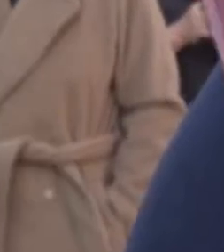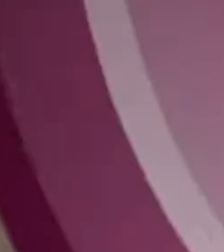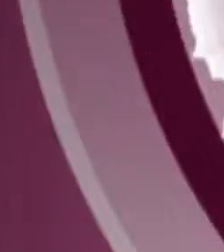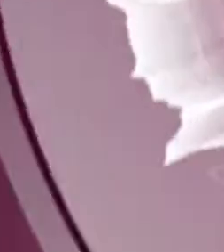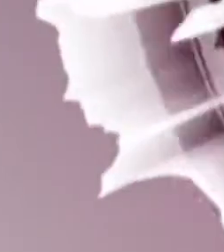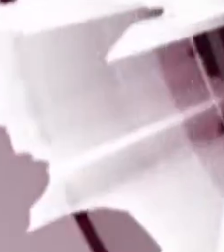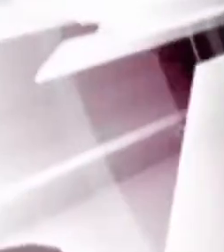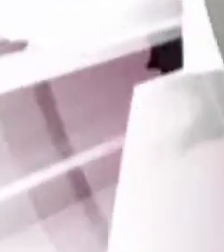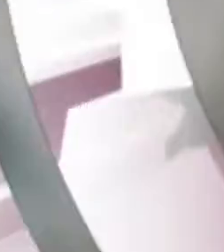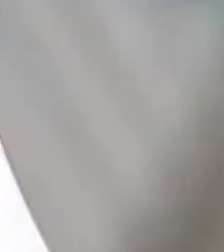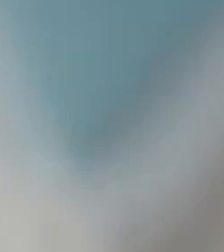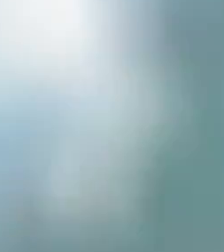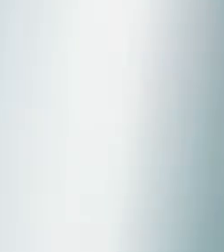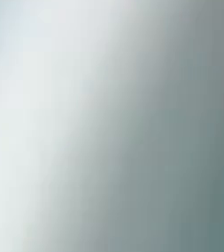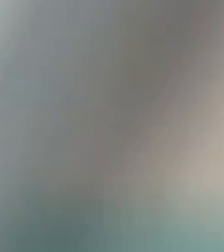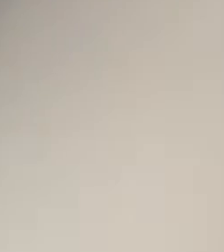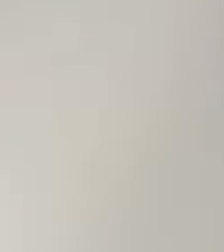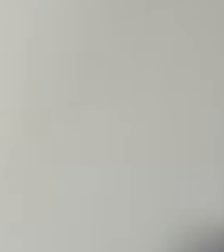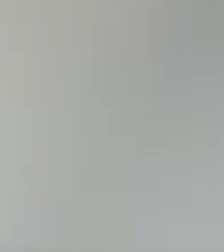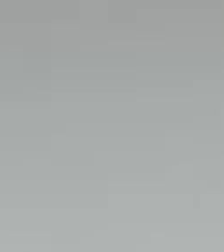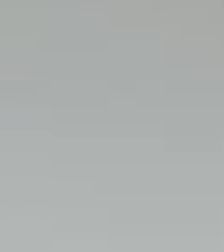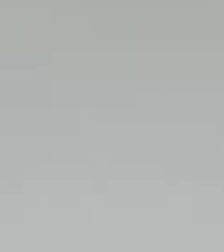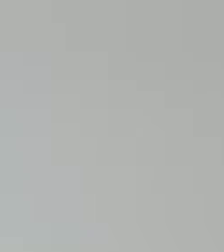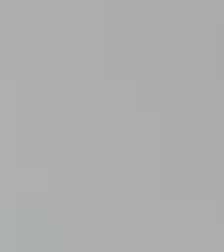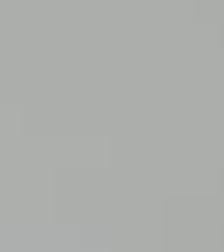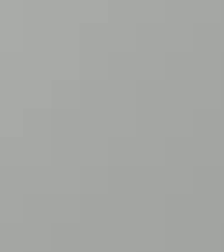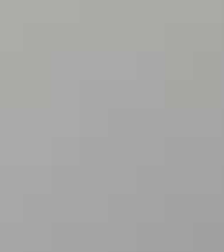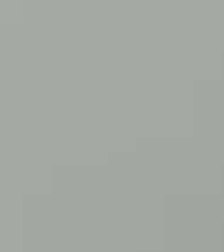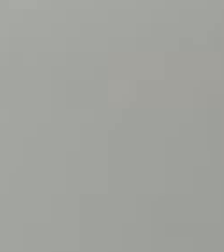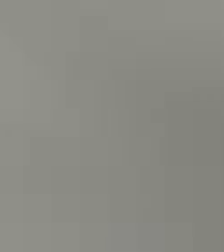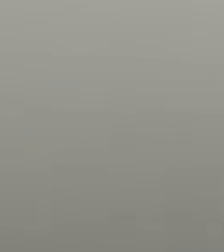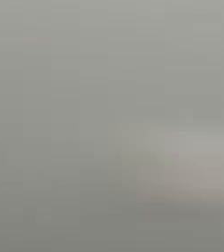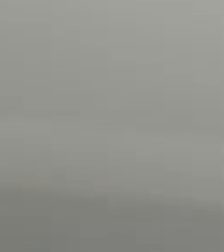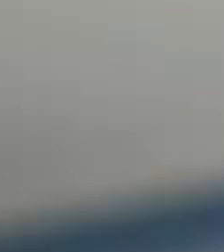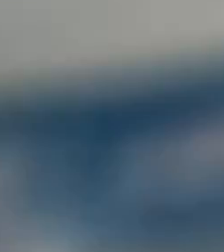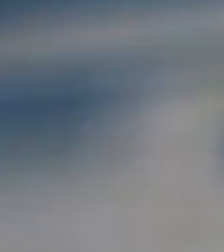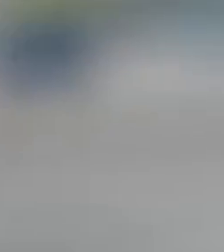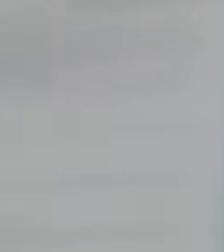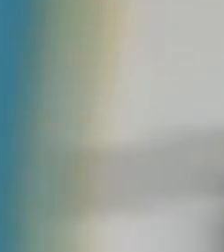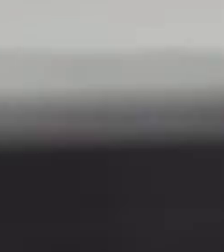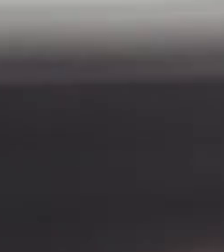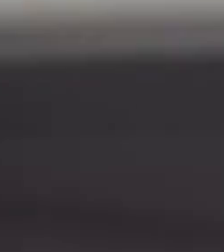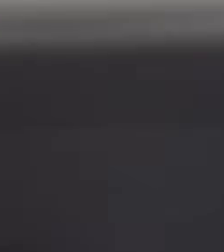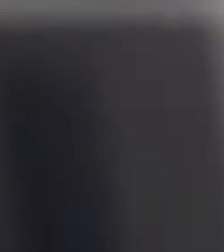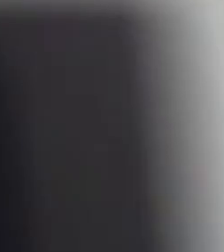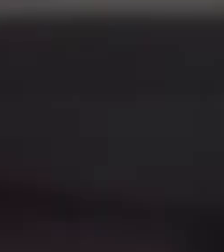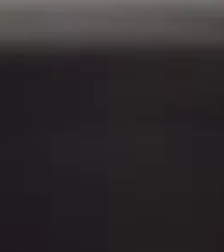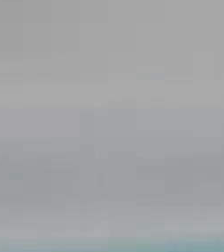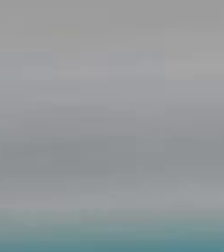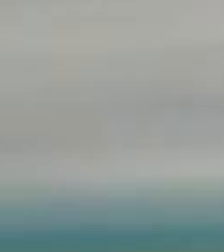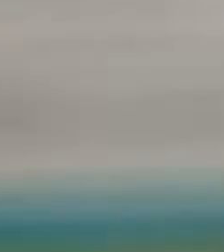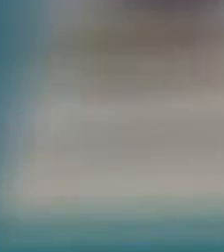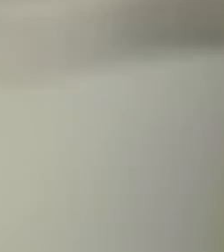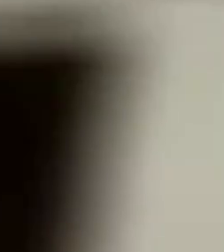1,5 недели. Относительно новая сельская больница в Алматинской области трещит по швам. Как так получилось и сколько времени людей